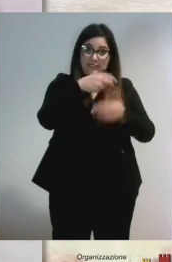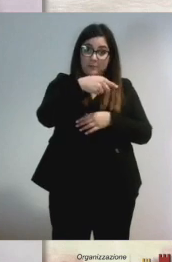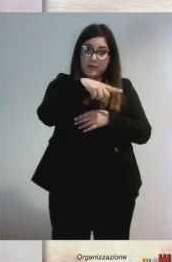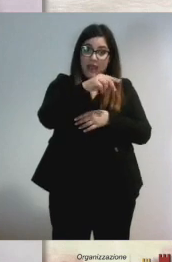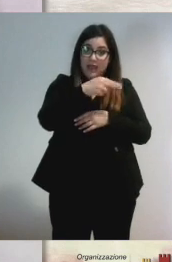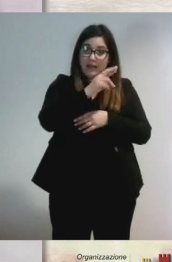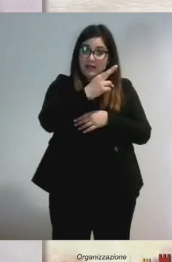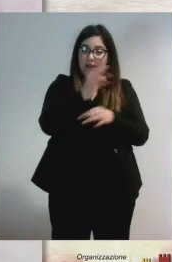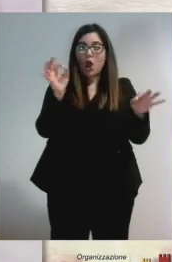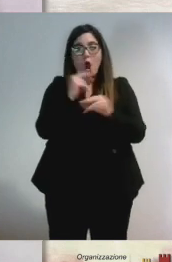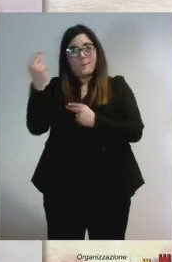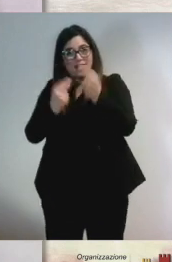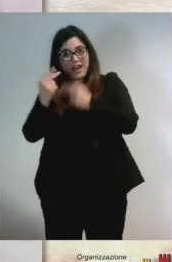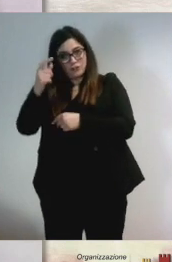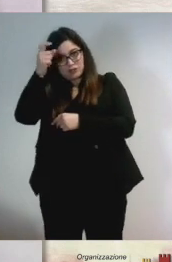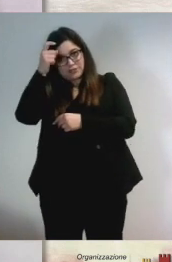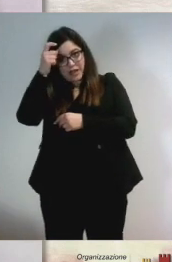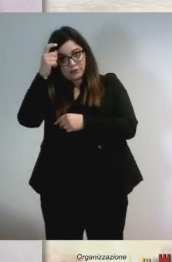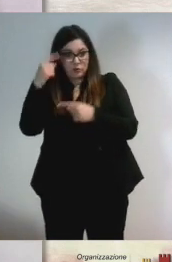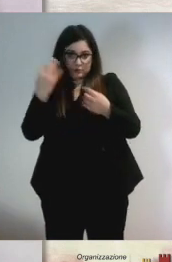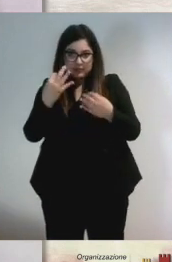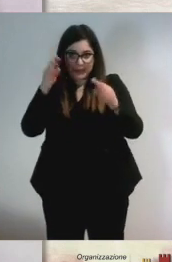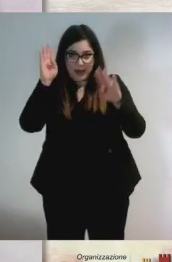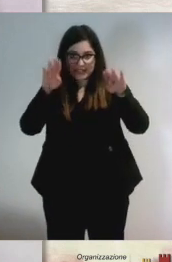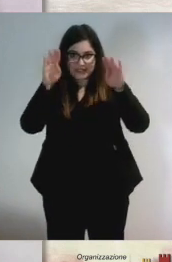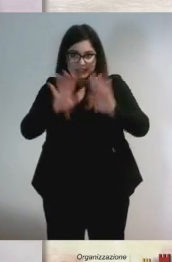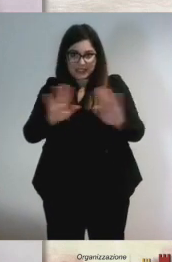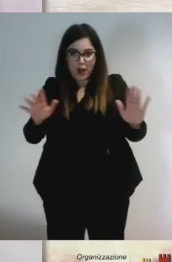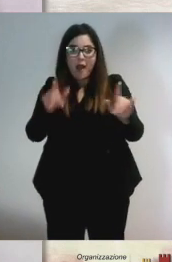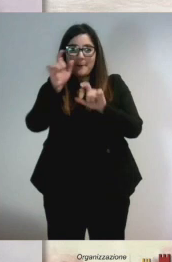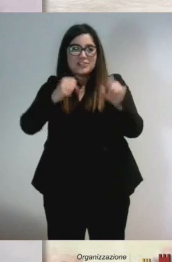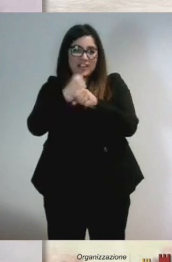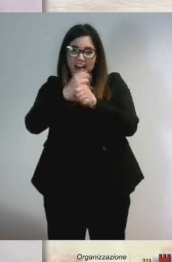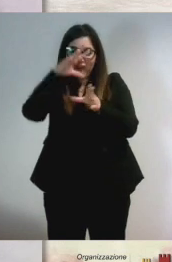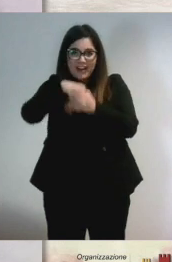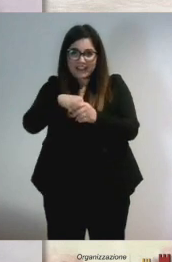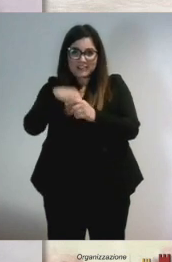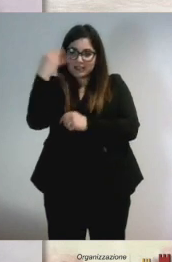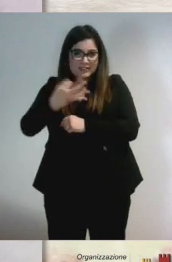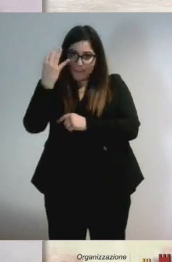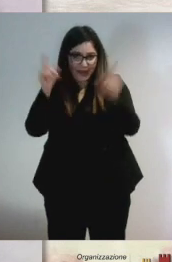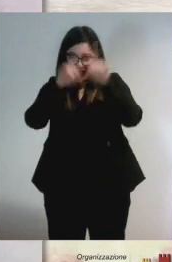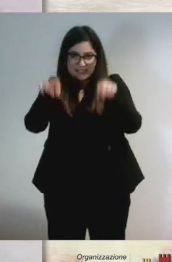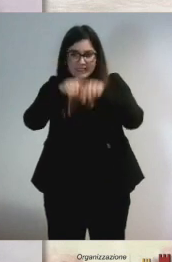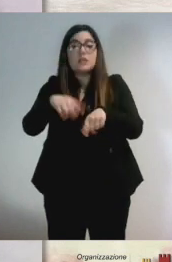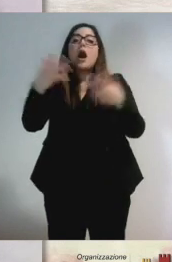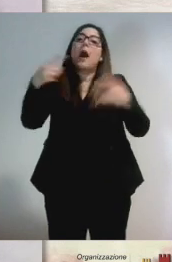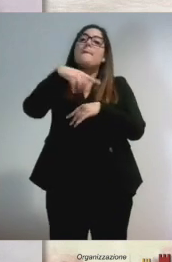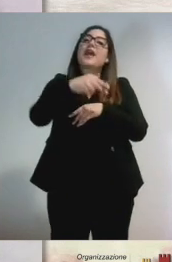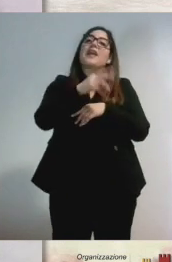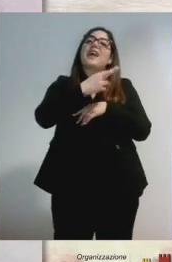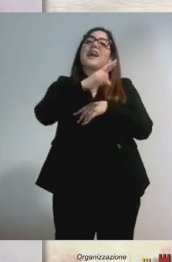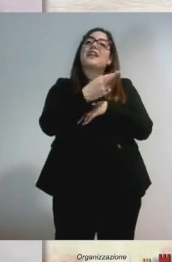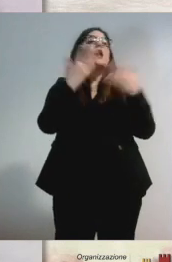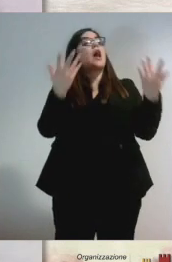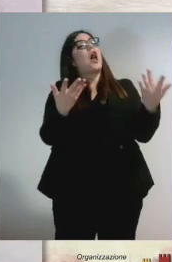è sempre una asilo nido e le persone che ci lavorano so sempre le stesse non è che quando è finanziato dal pnrr il geometra del